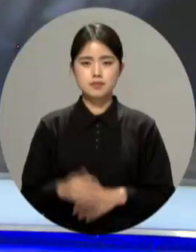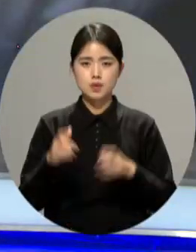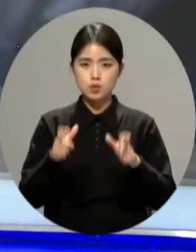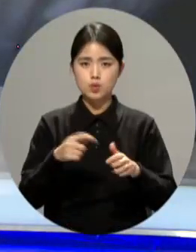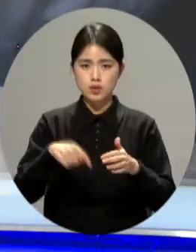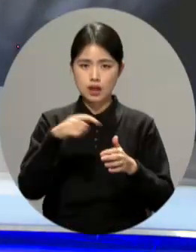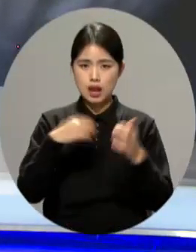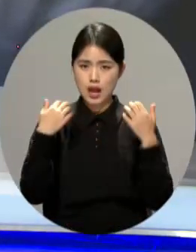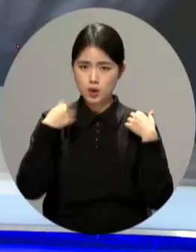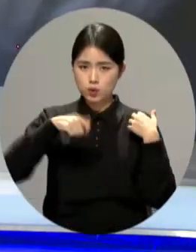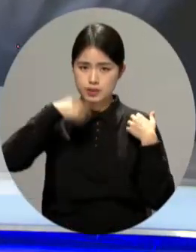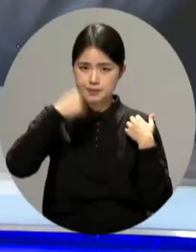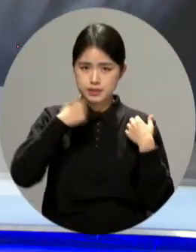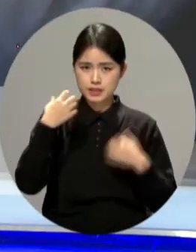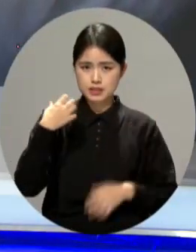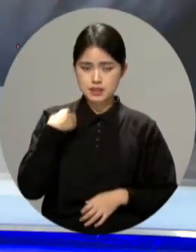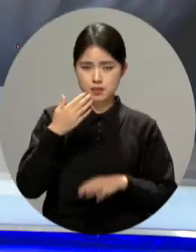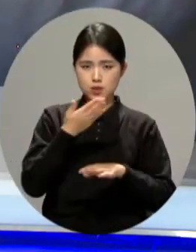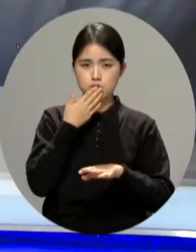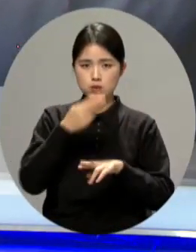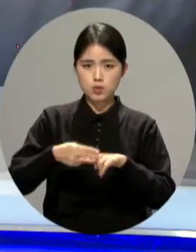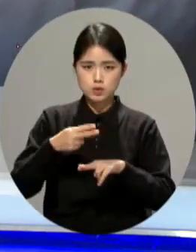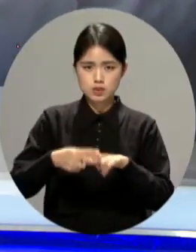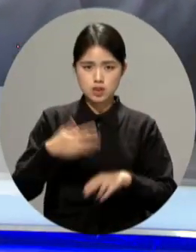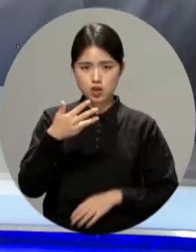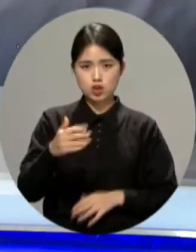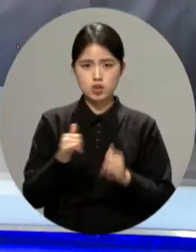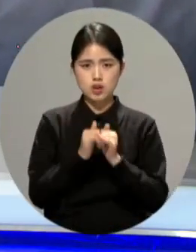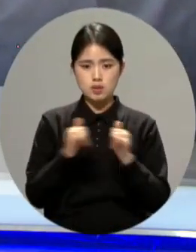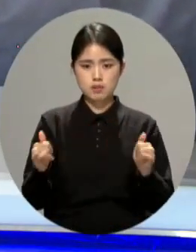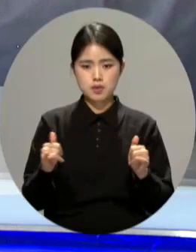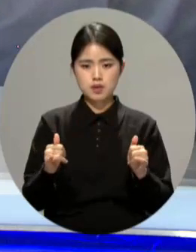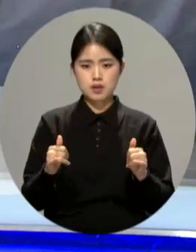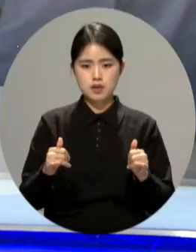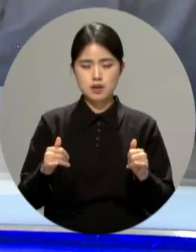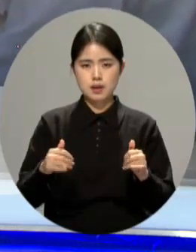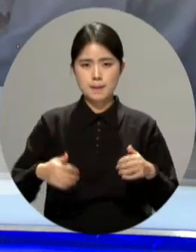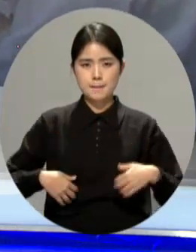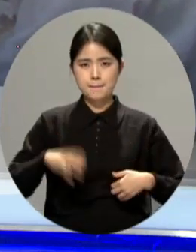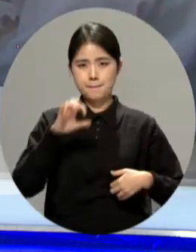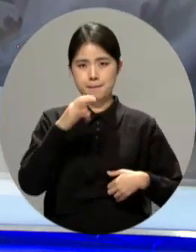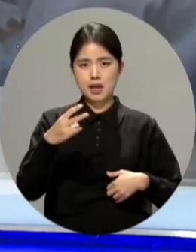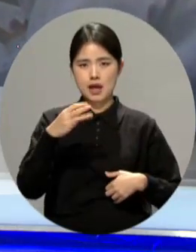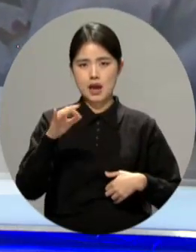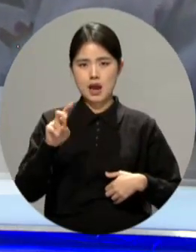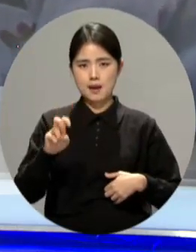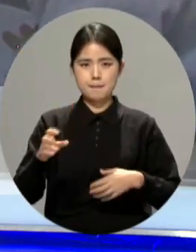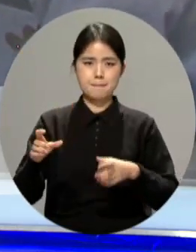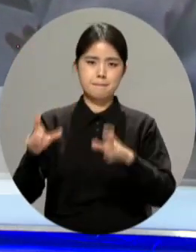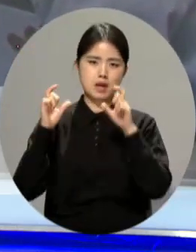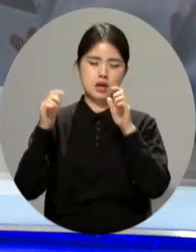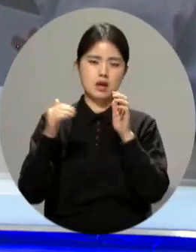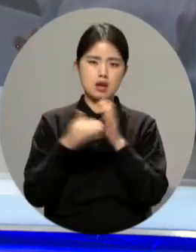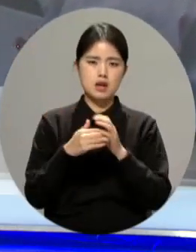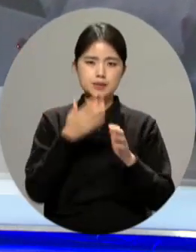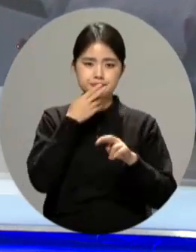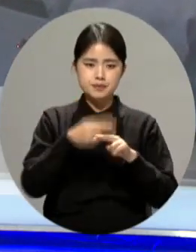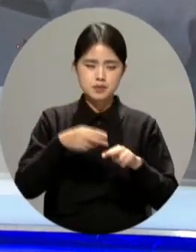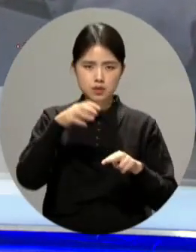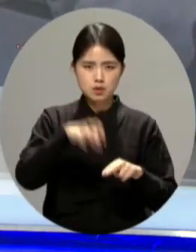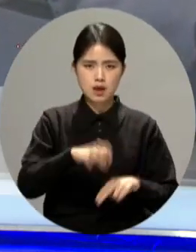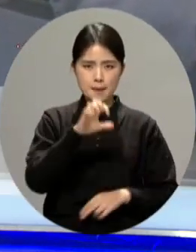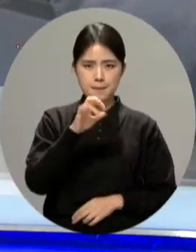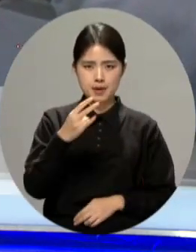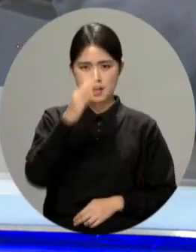도내에서 학교 급식을 책임지는 조리사 8명이 폐암 진단을 받았습니다. 숨막히는 급식실에서 폐질환에